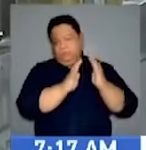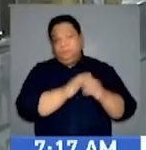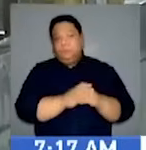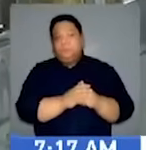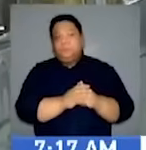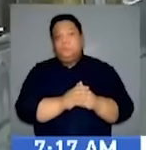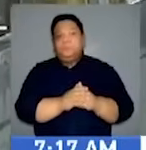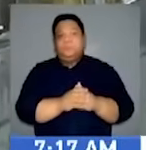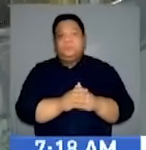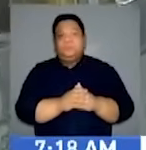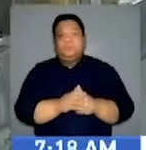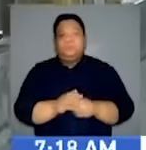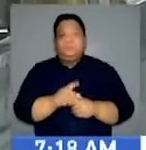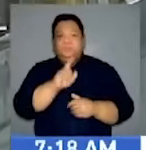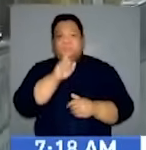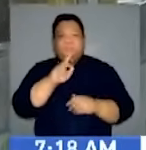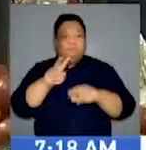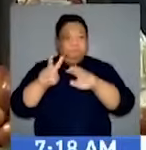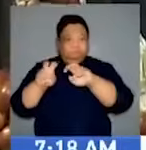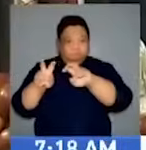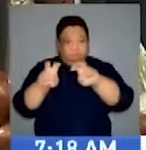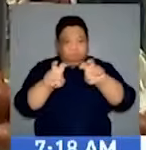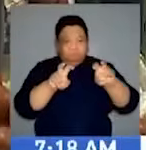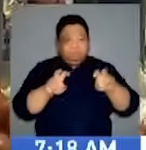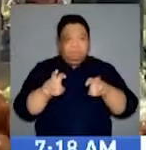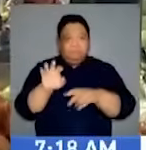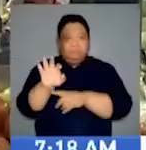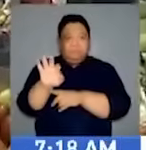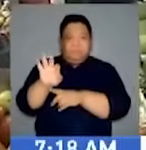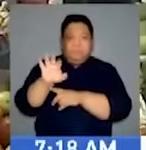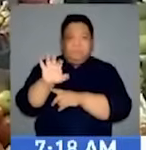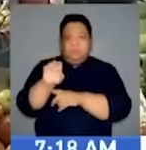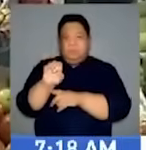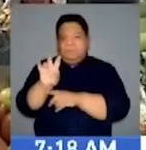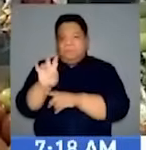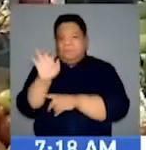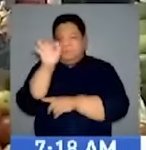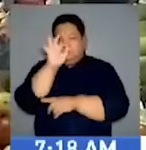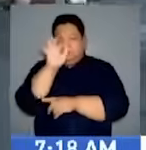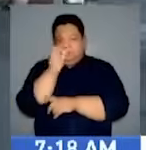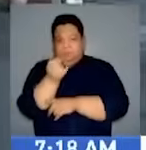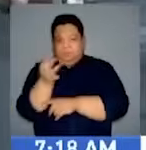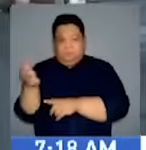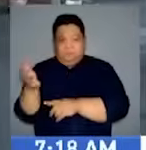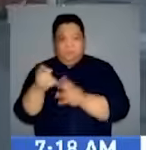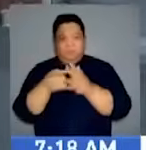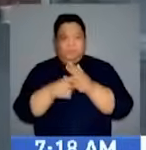ng survey na isinagawa mula September 27 hanggang October 10, 2023.